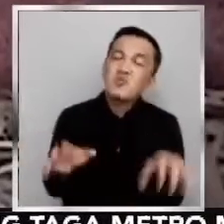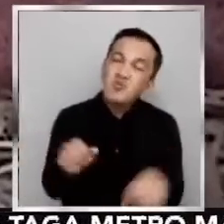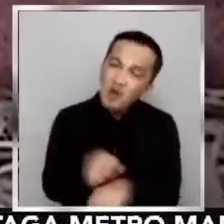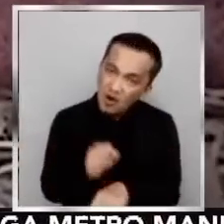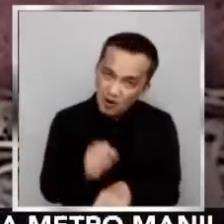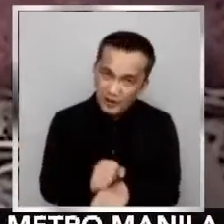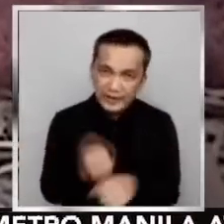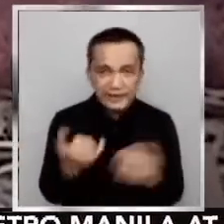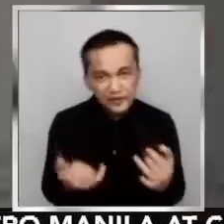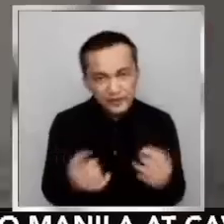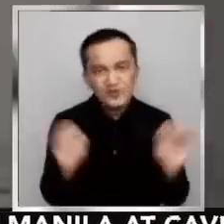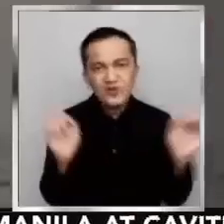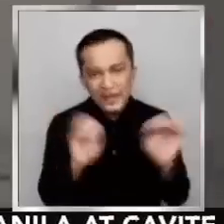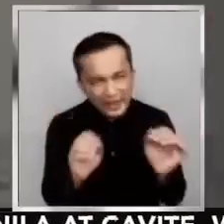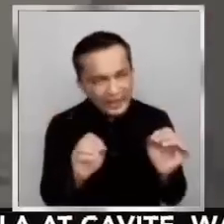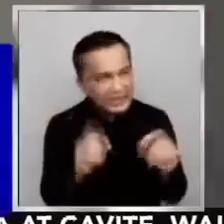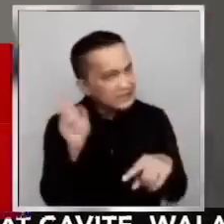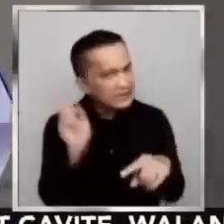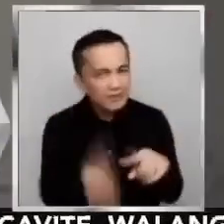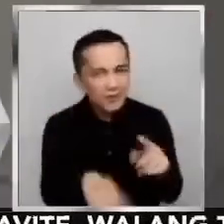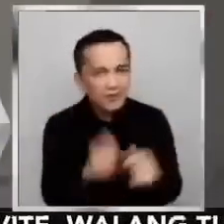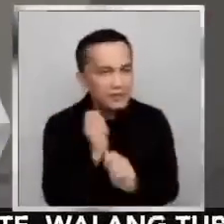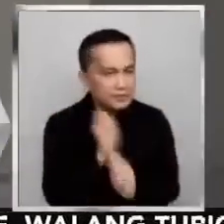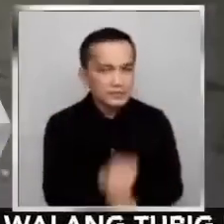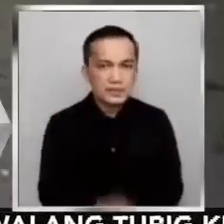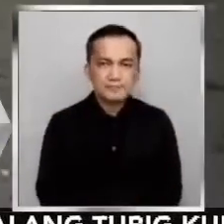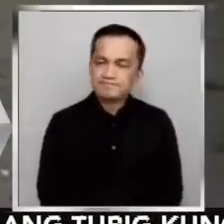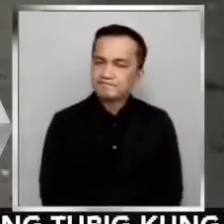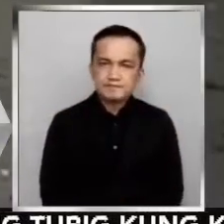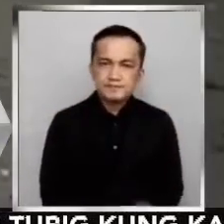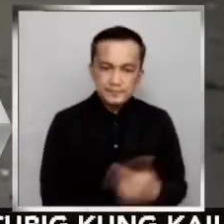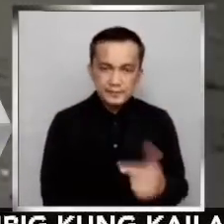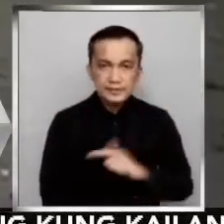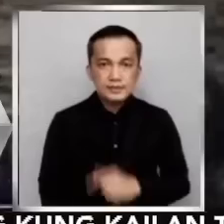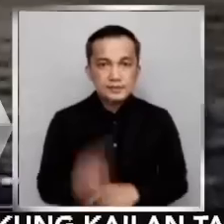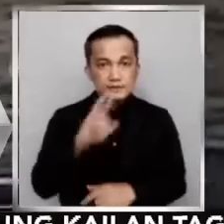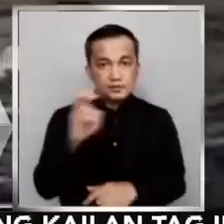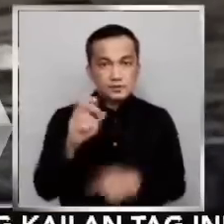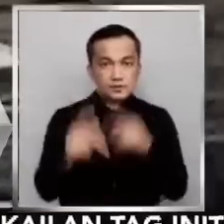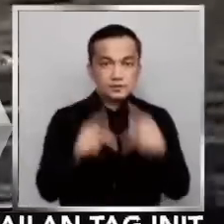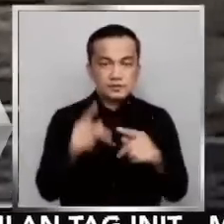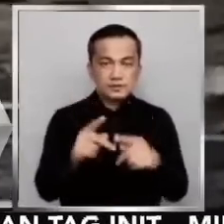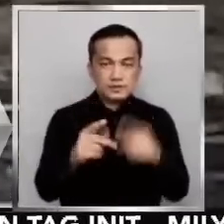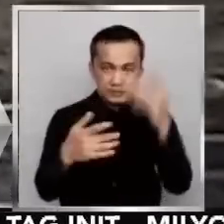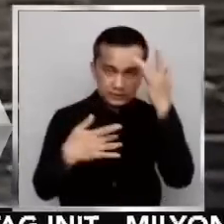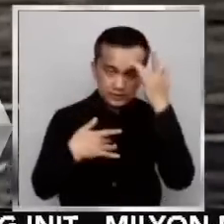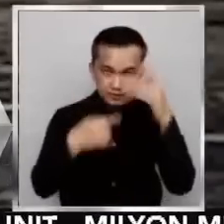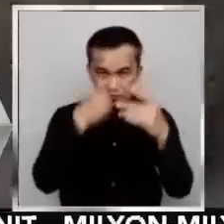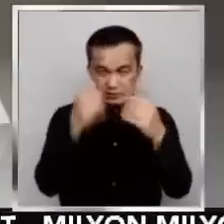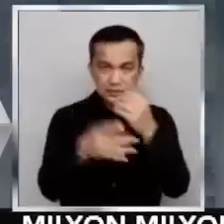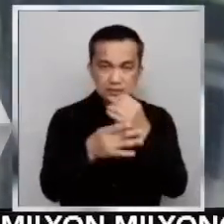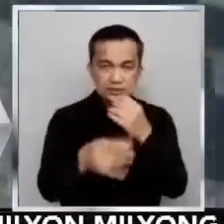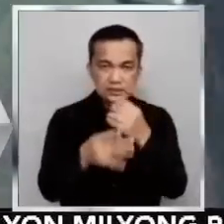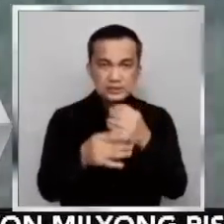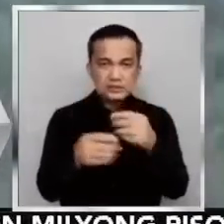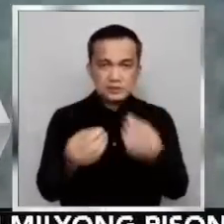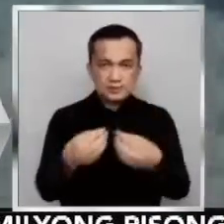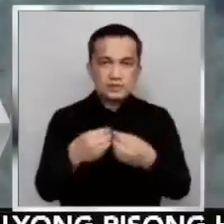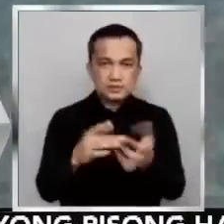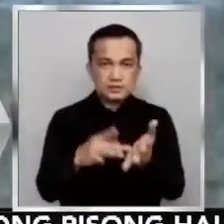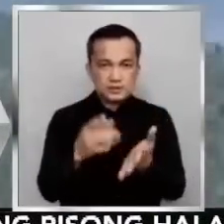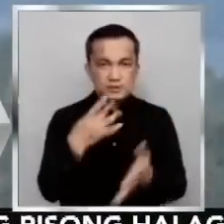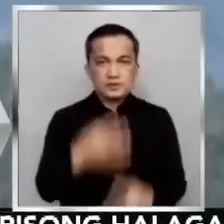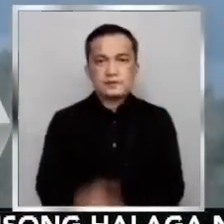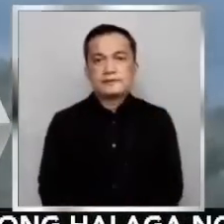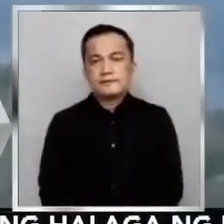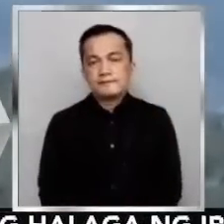po pwedeng mangisda. Halos 200 residente na rin ang nagkasakit dahil sa langis. Nabigyan na rin daw sila ng gamot.